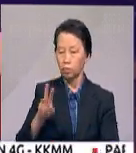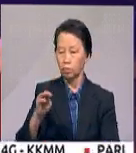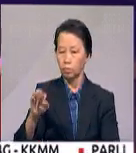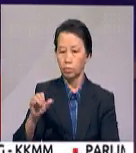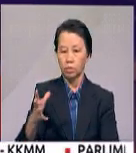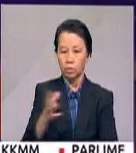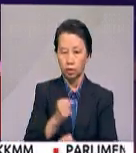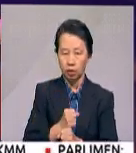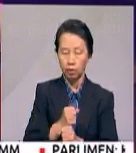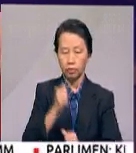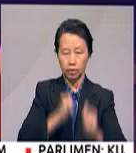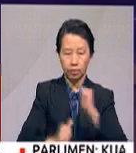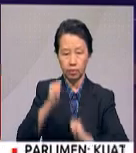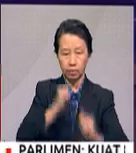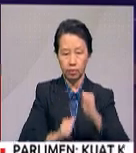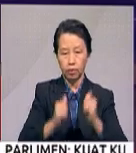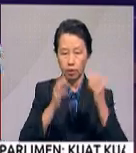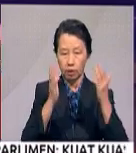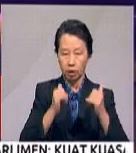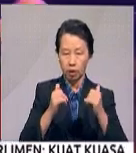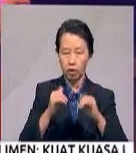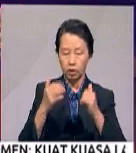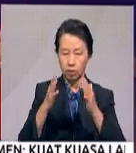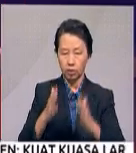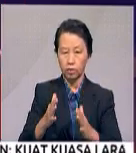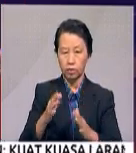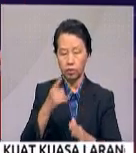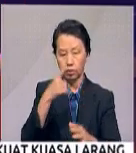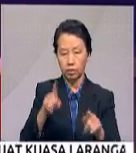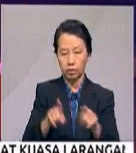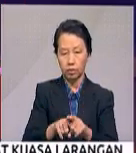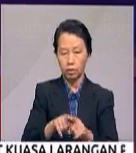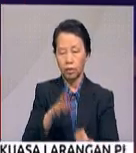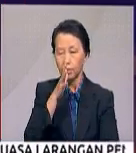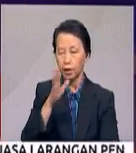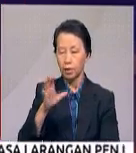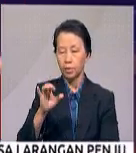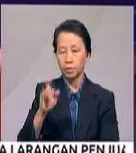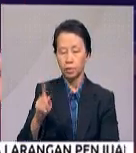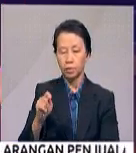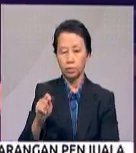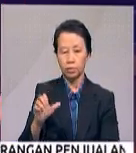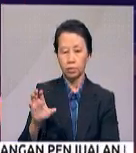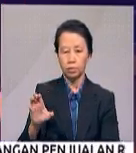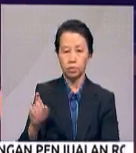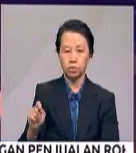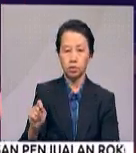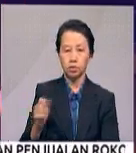mendapat tawaran berlakon. Semoga hasrat Umai untuk berduet bersama Mak Itinya tercapai.